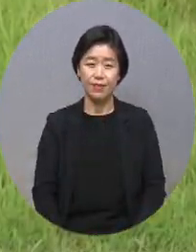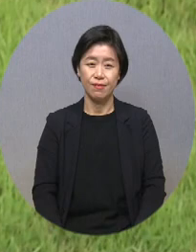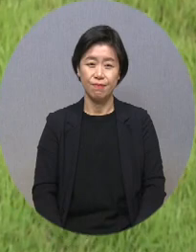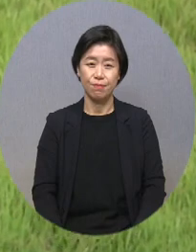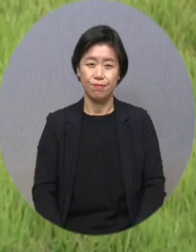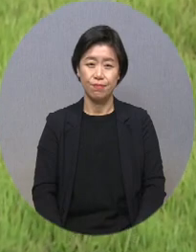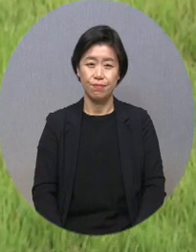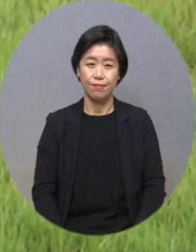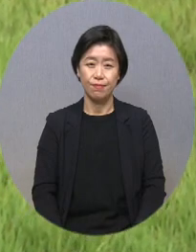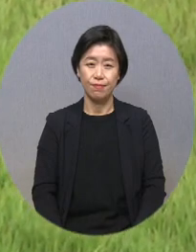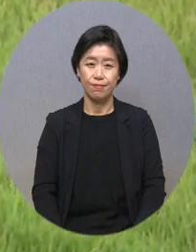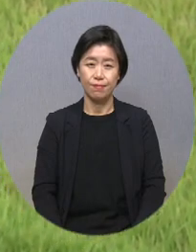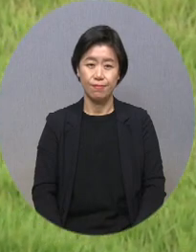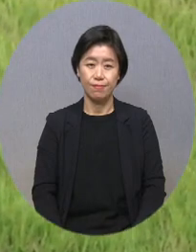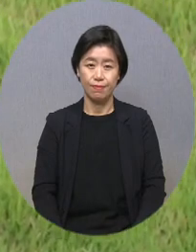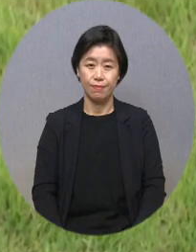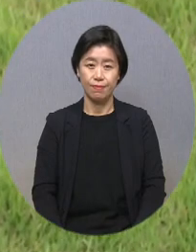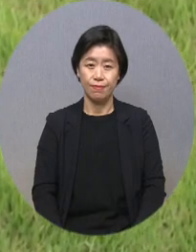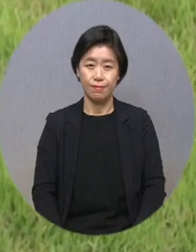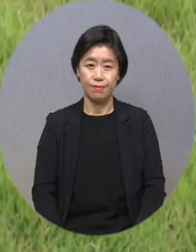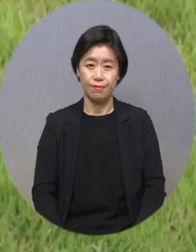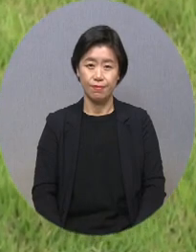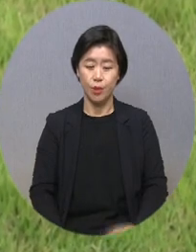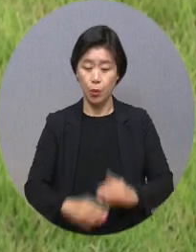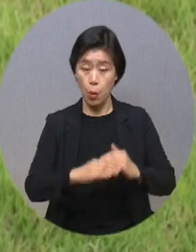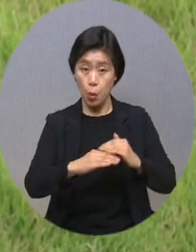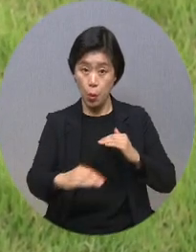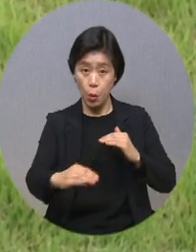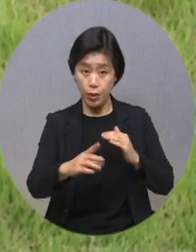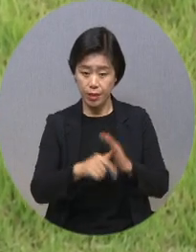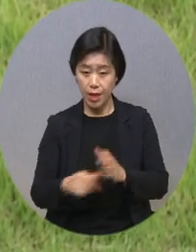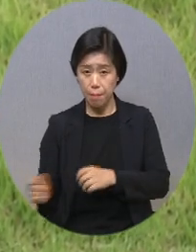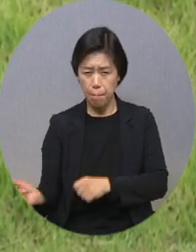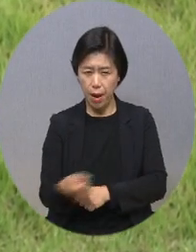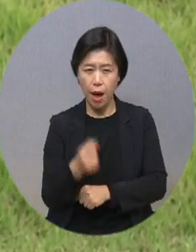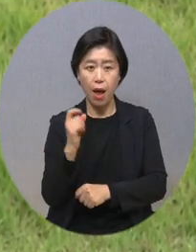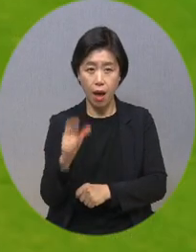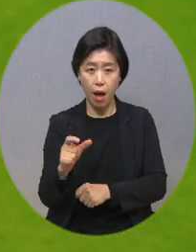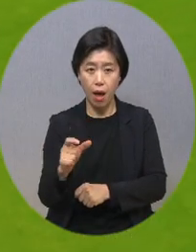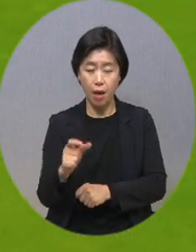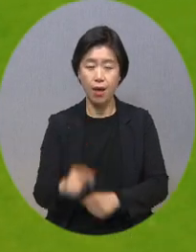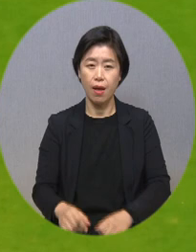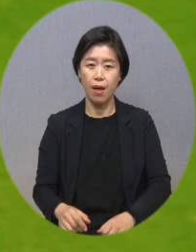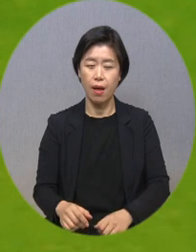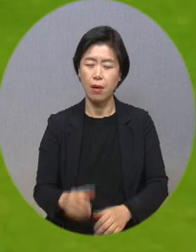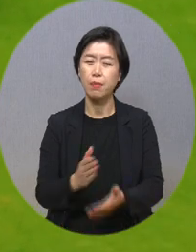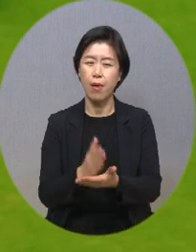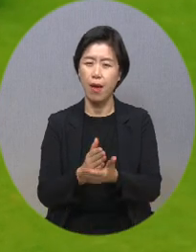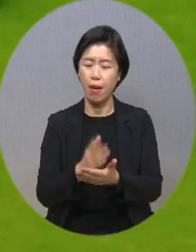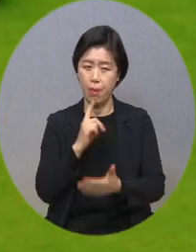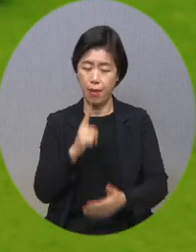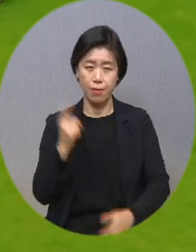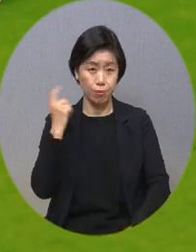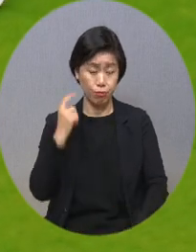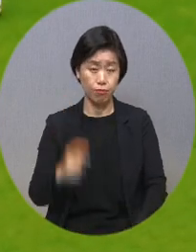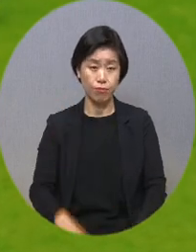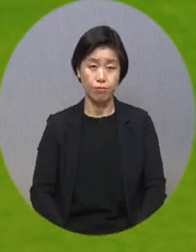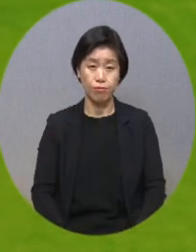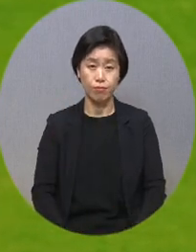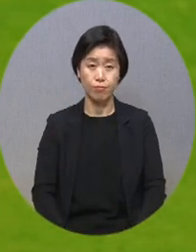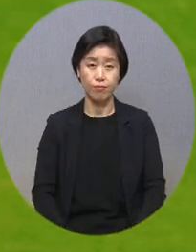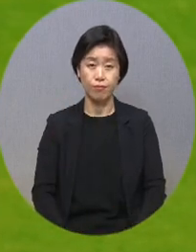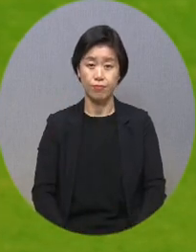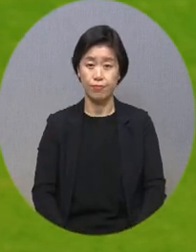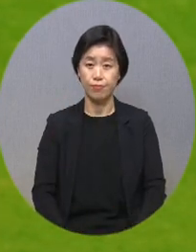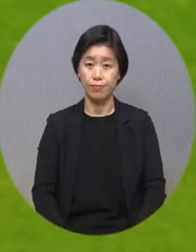매니저님이 오른막은 세게 치고 내리막은 살살 쳐야 된다 그랬어. 아. 보기. 아니 파퍼시